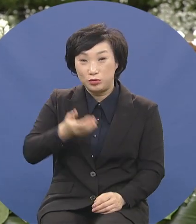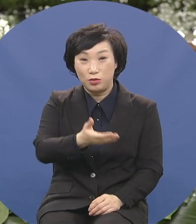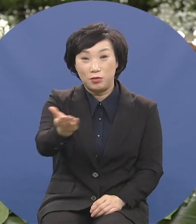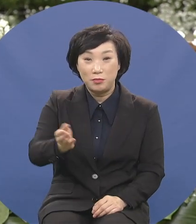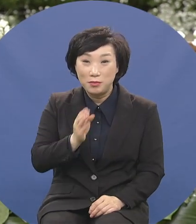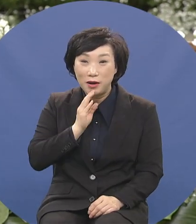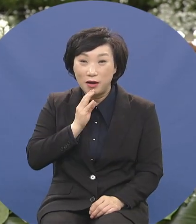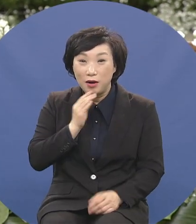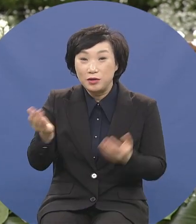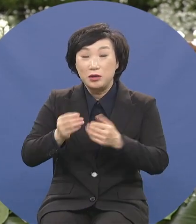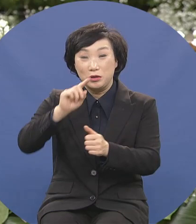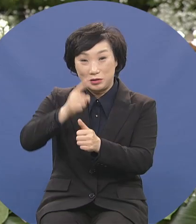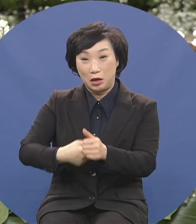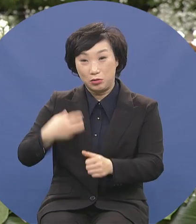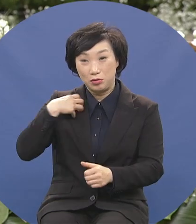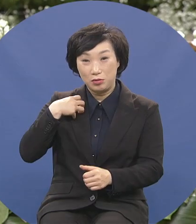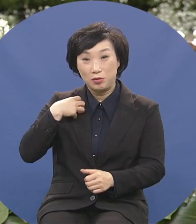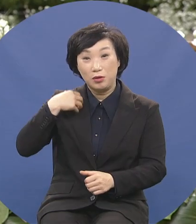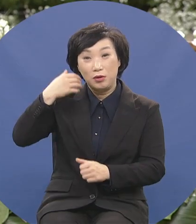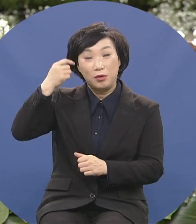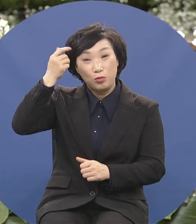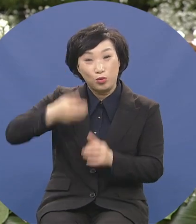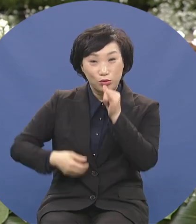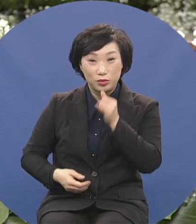어찌 일하지 않을 수 있겠는가?